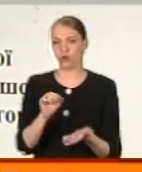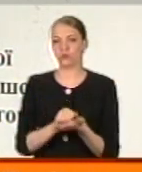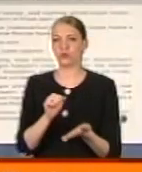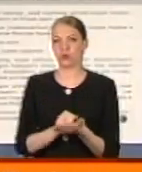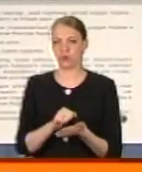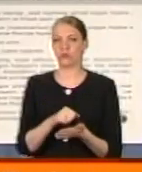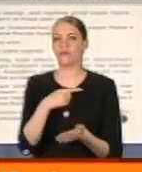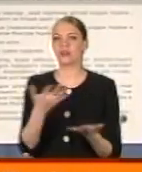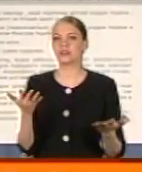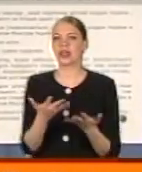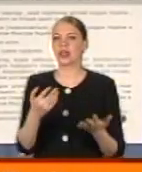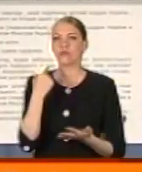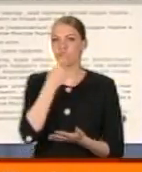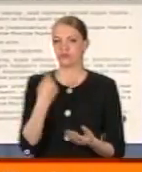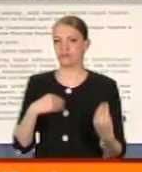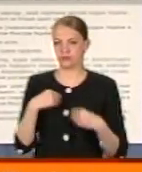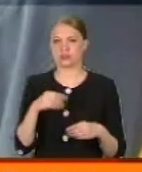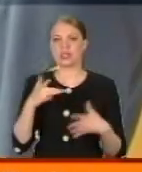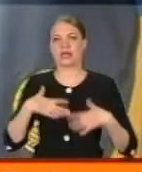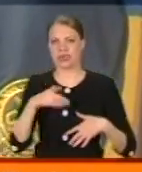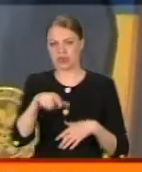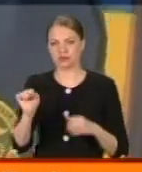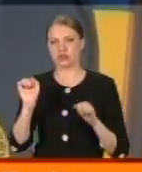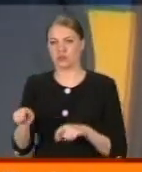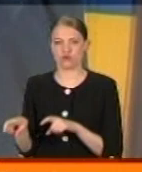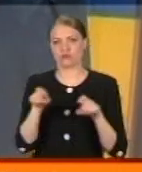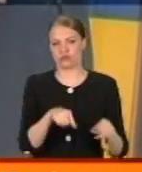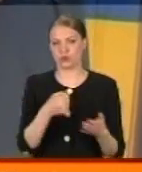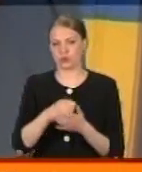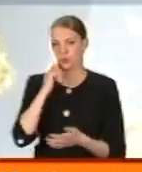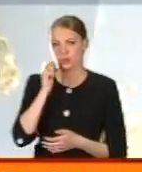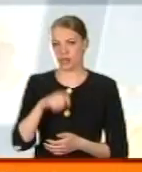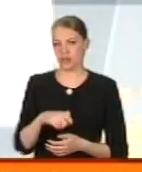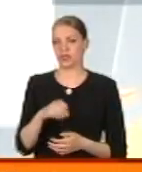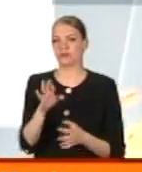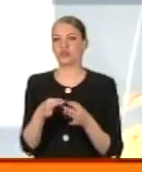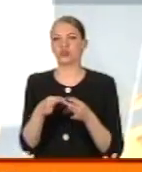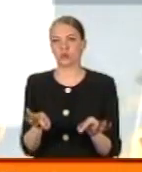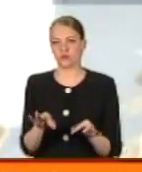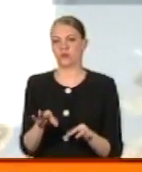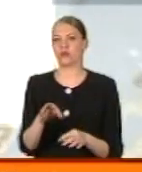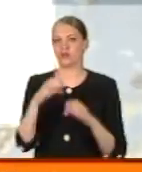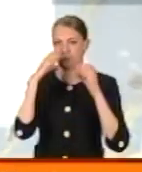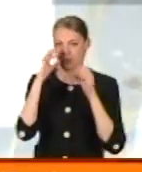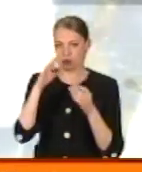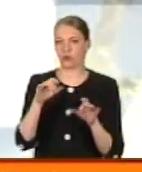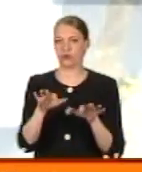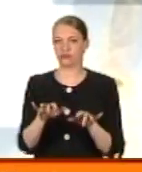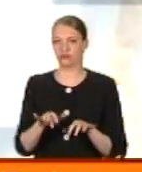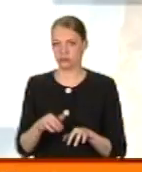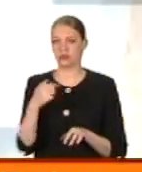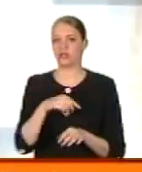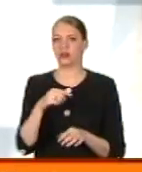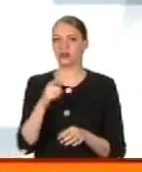Документ регулює, з якими особистими речами кримці можуть переїздити до України. З дозволеного – бінокль, друкарська